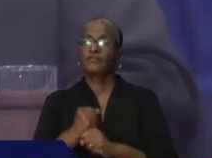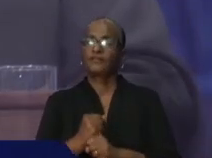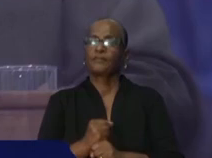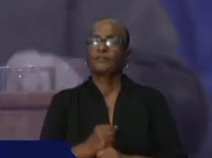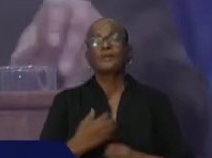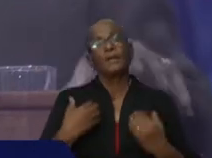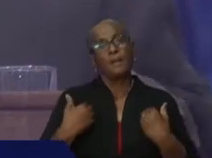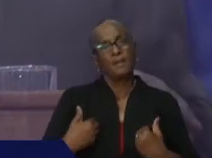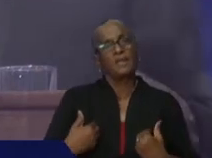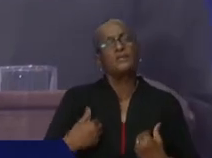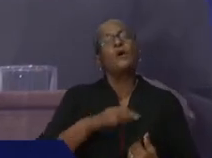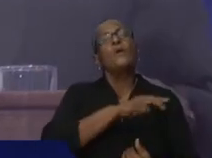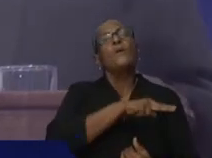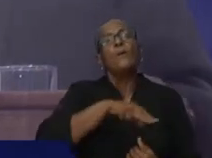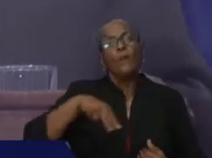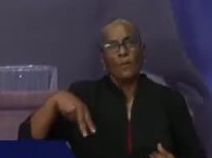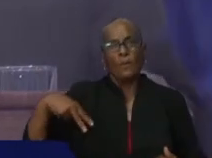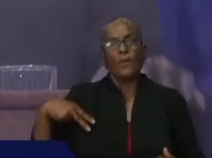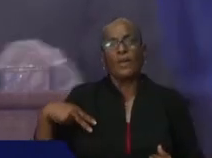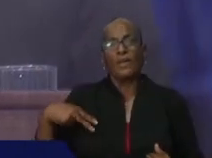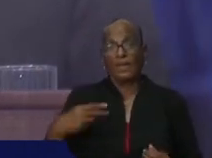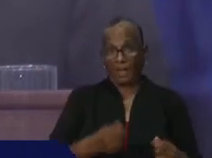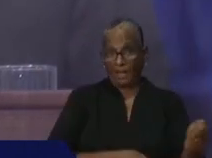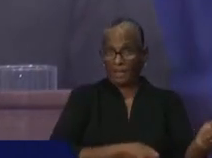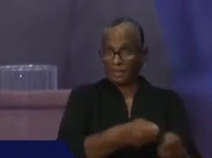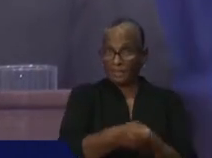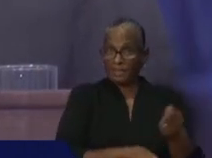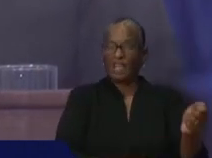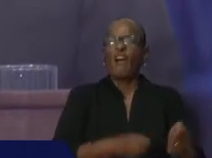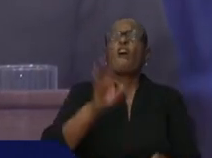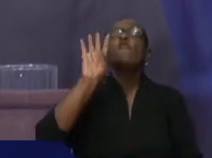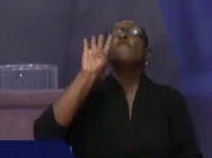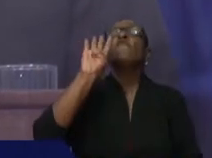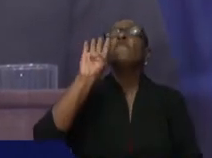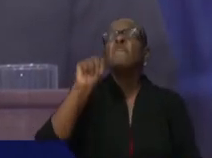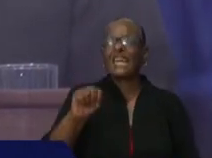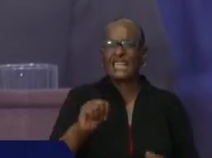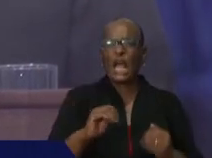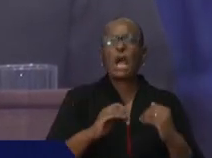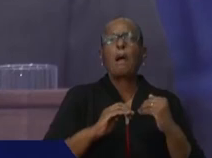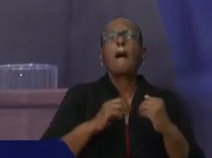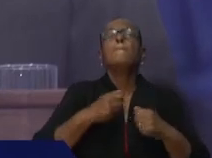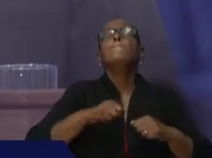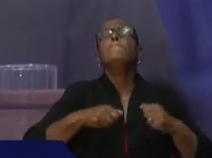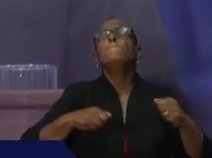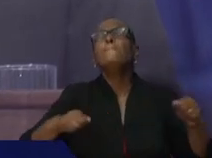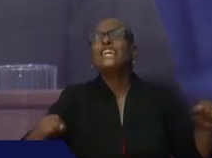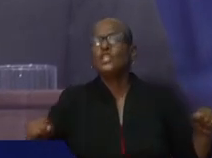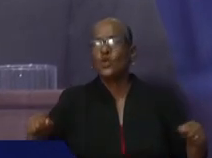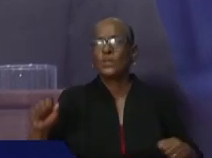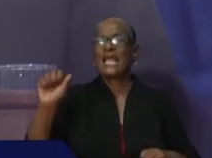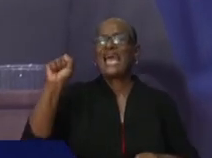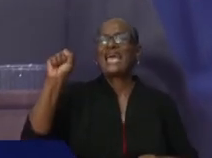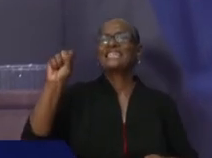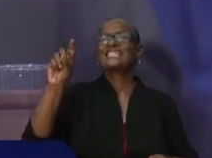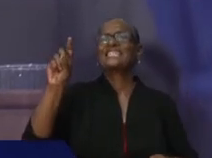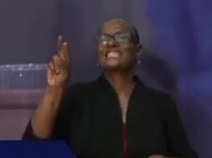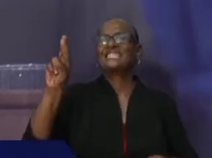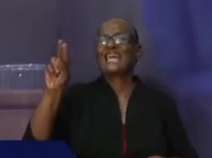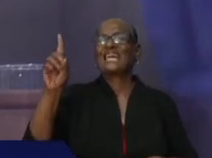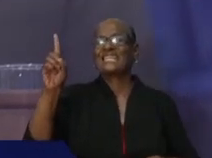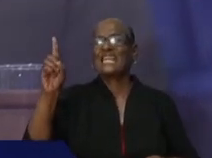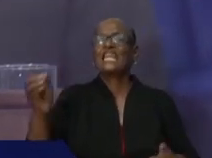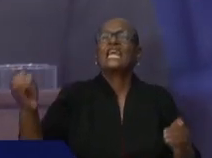daar gaan wij als regering 40 miljoen SRD storten in het